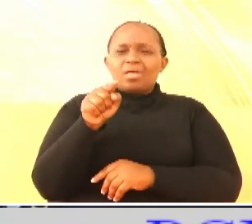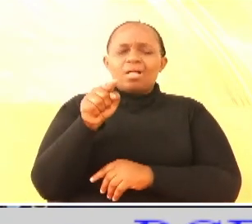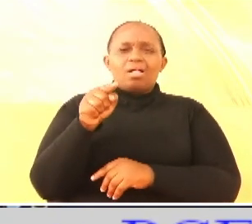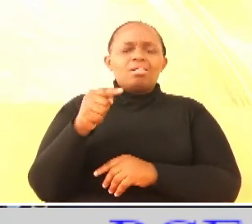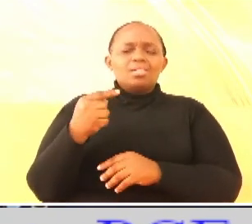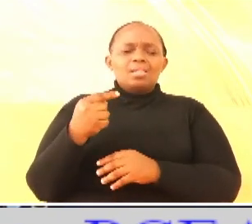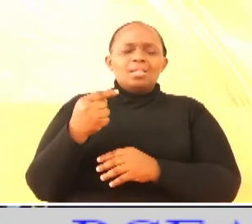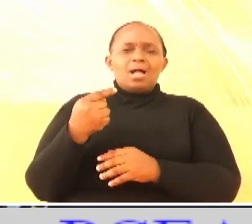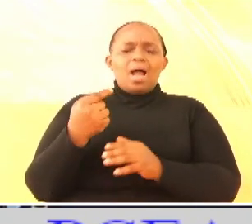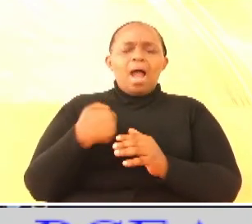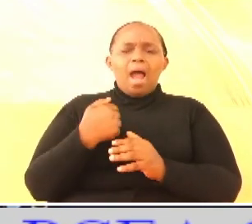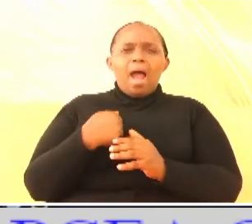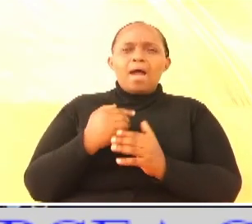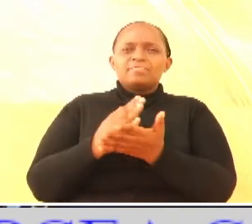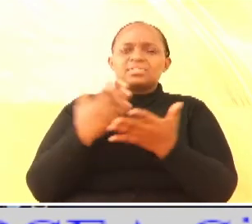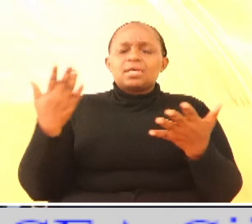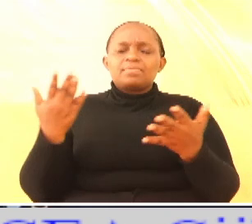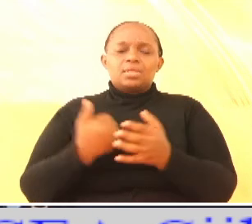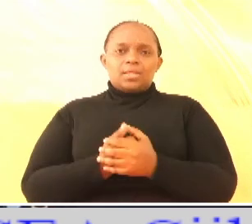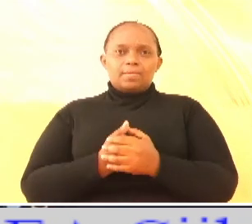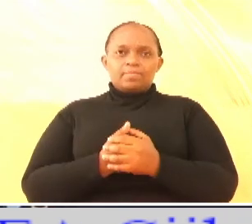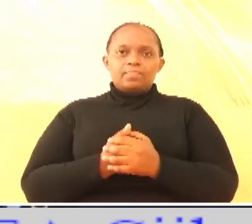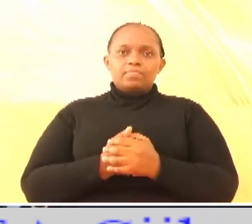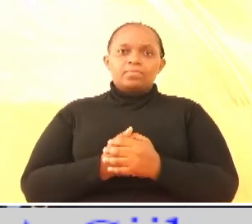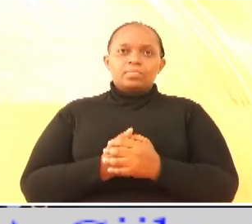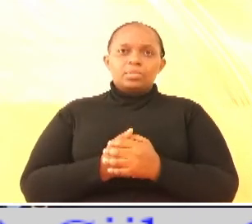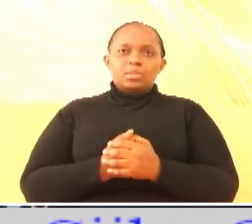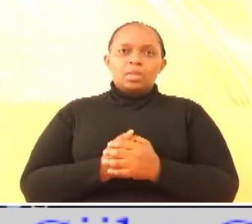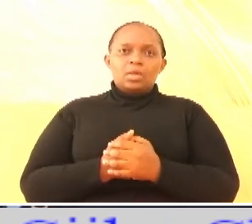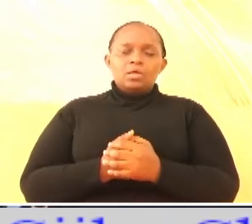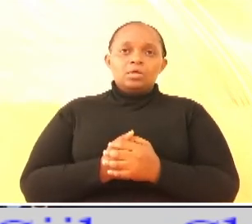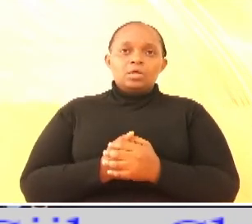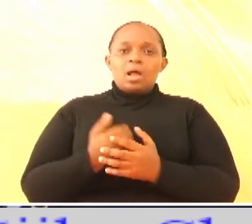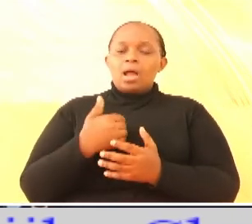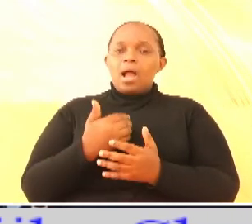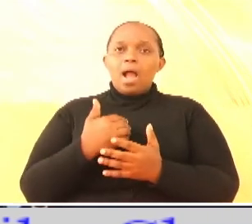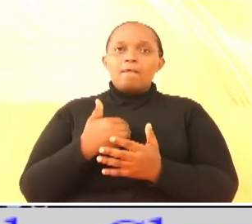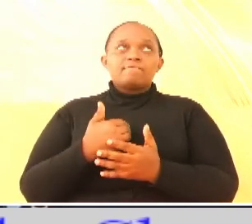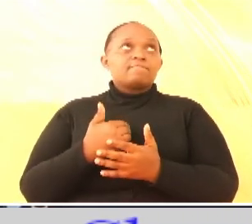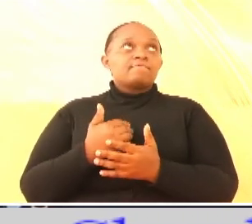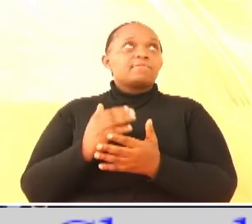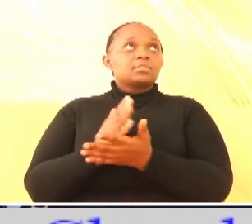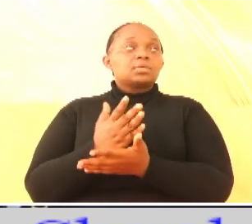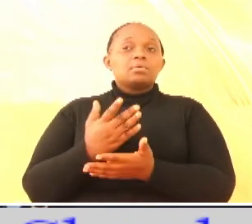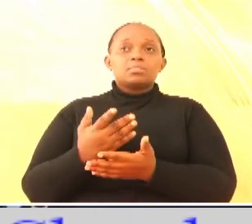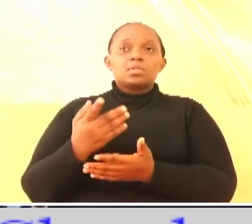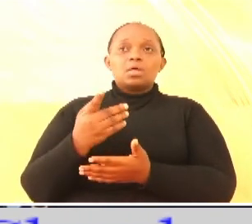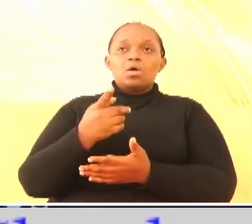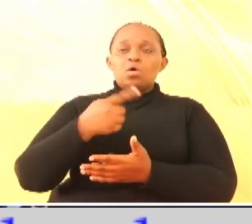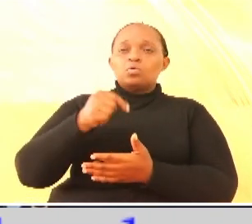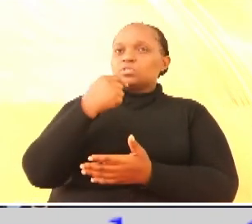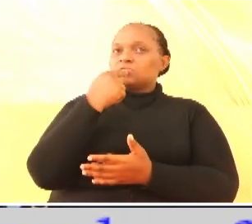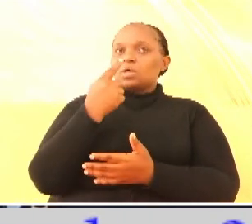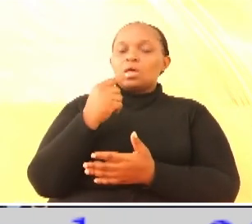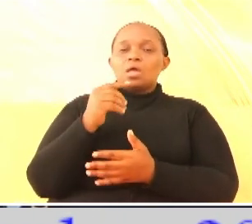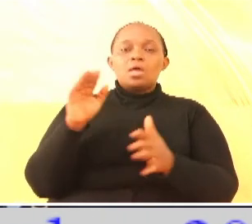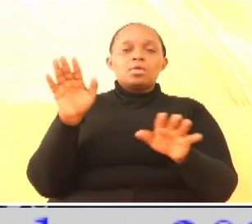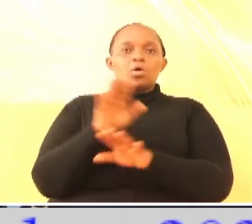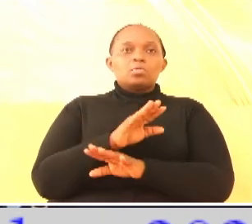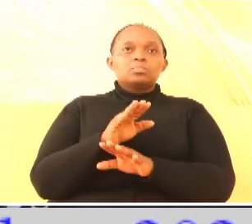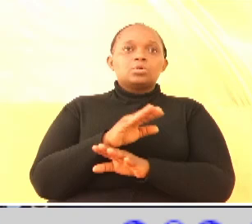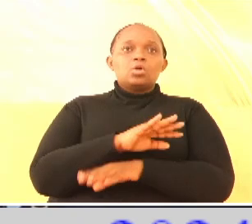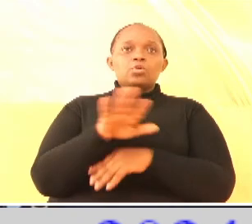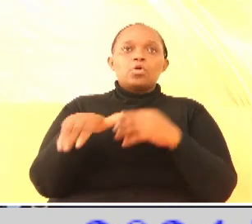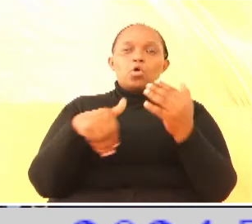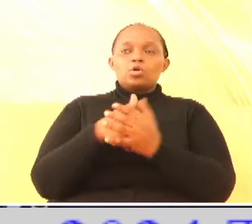nafsi, pia uko na hali ya kutoa yote, na kuna wimbo tunasema yote kwa Yesu. Tunatoa